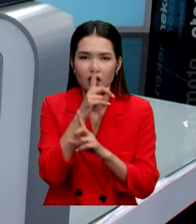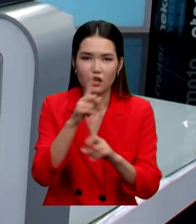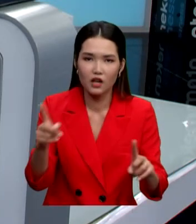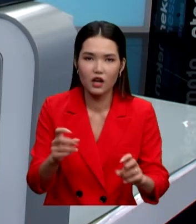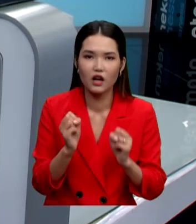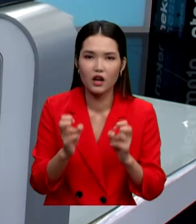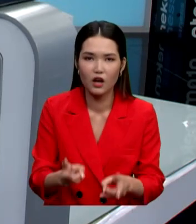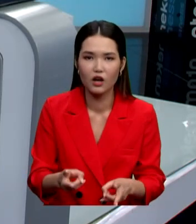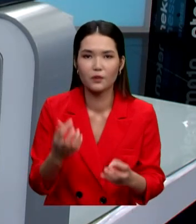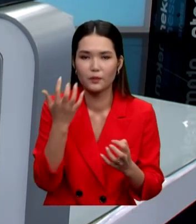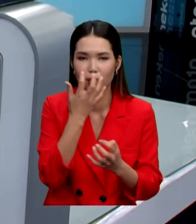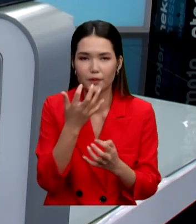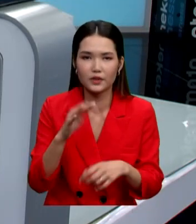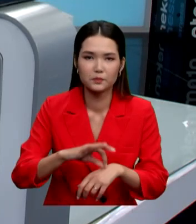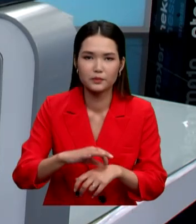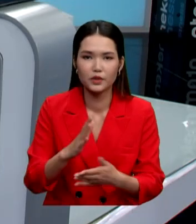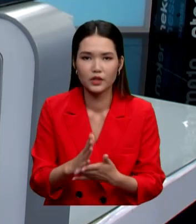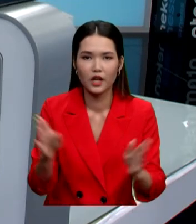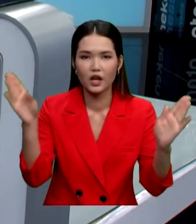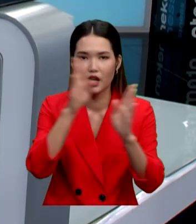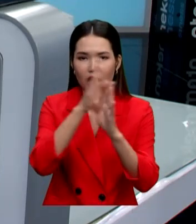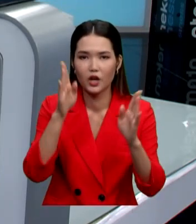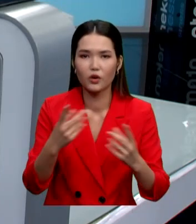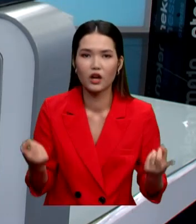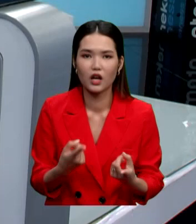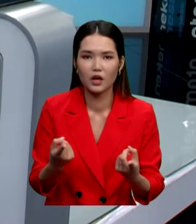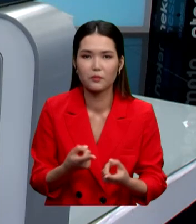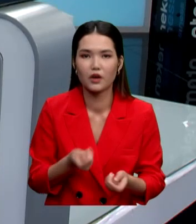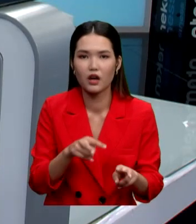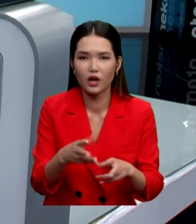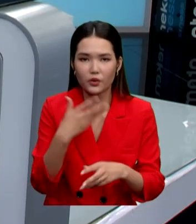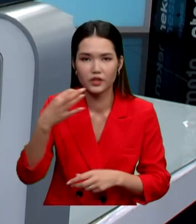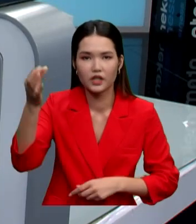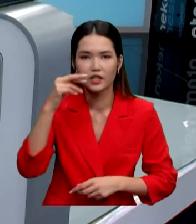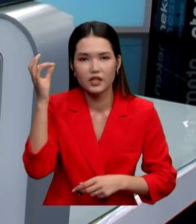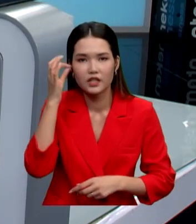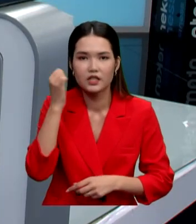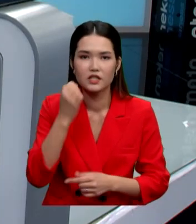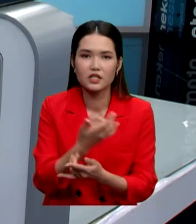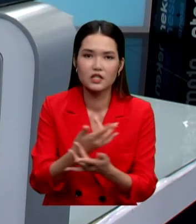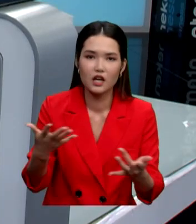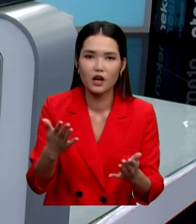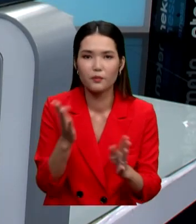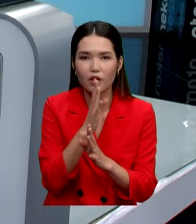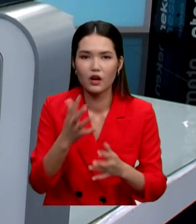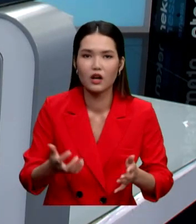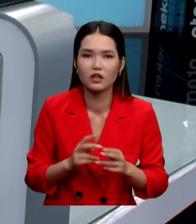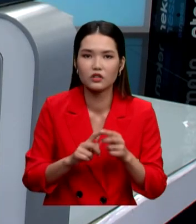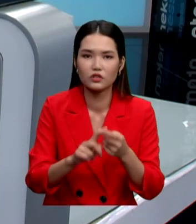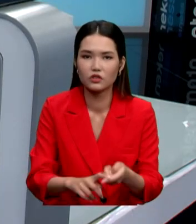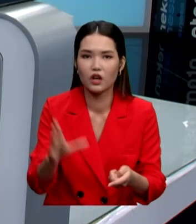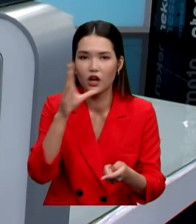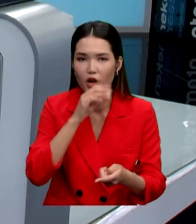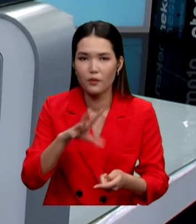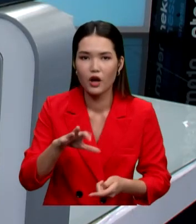қауіп көзді аштырар емес. Ал экологтар әдеттегідей міз бақпай отыр. Есік терезесін қымтап, аузы мұрнын тұмшалаған жұртпен бірге